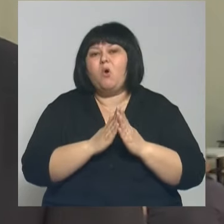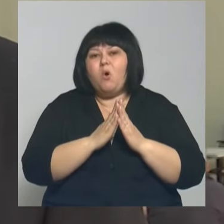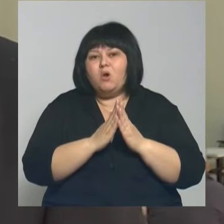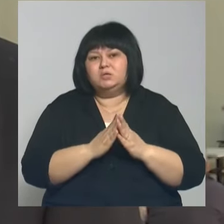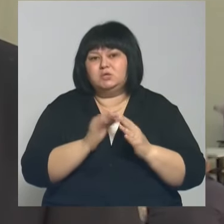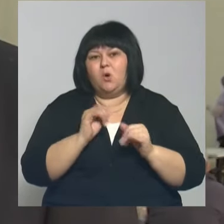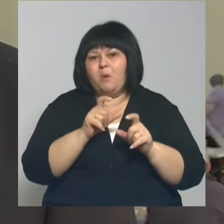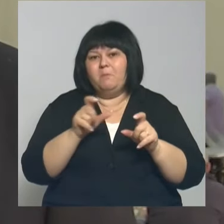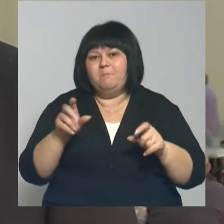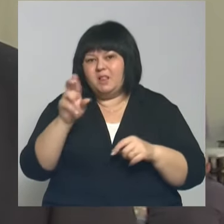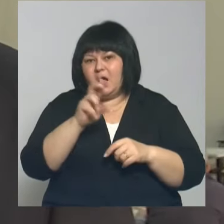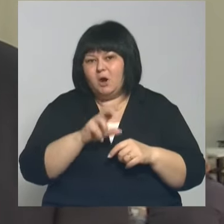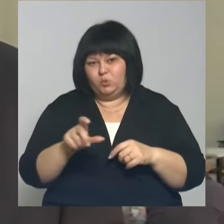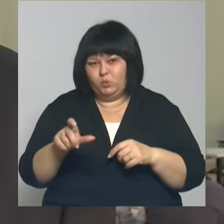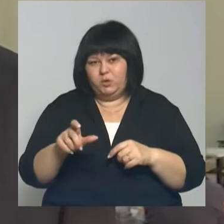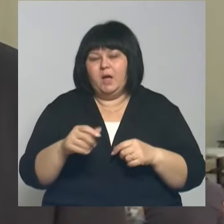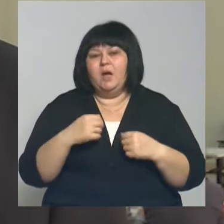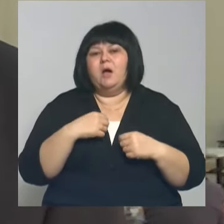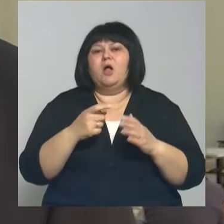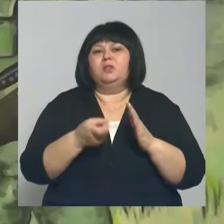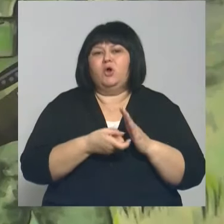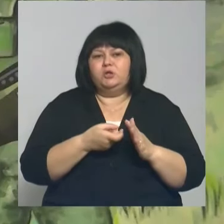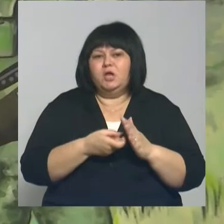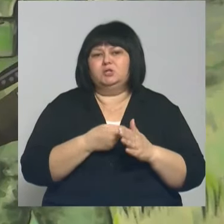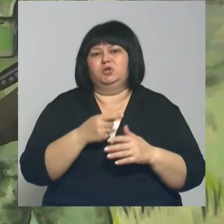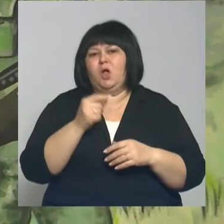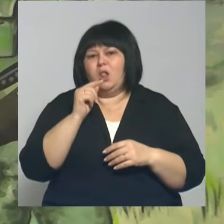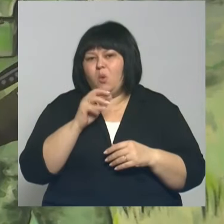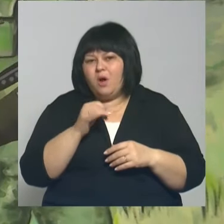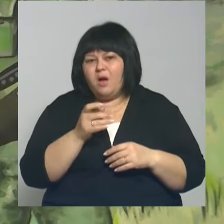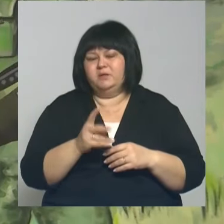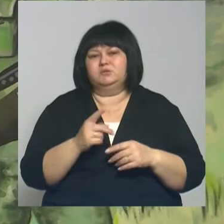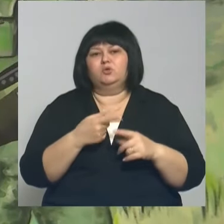И не только, конечно же, мы говорим и про Донецк, и про Луганск, но особенно сейчас достается, конечно же, Белгородская область.